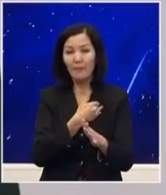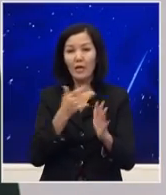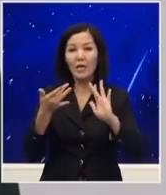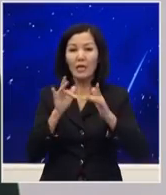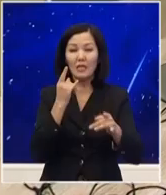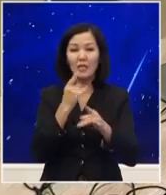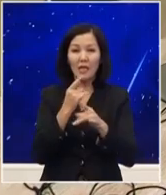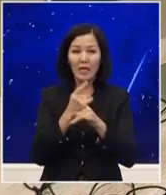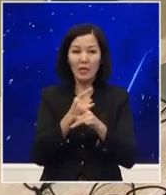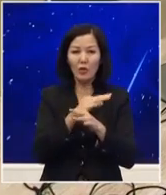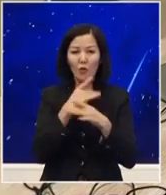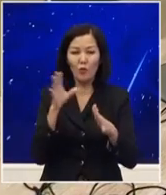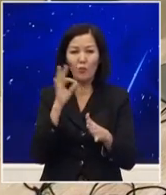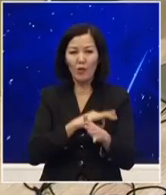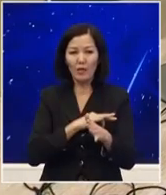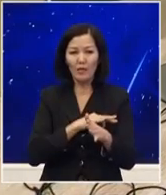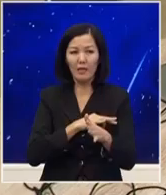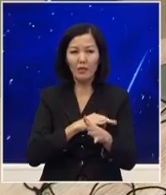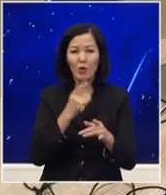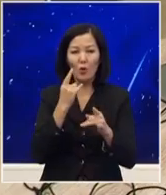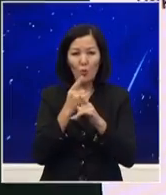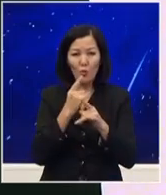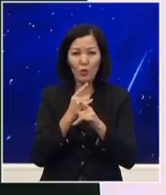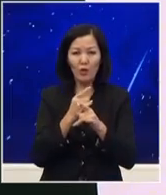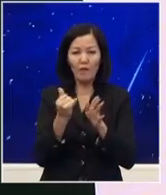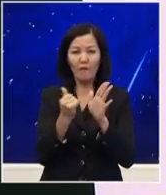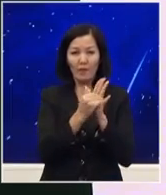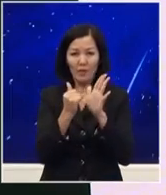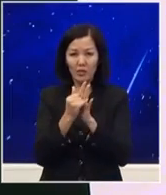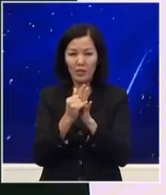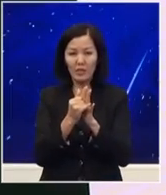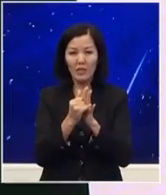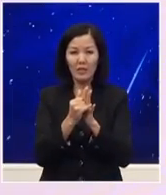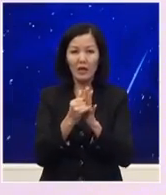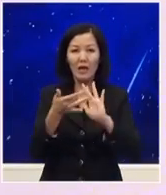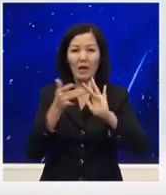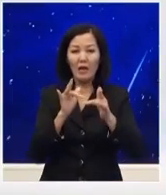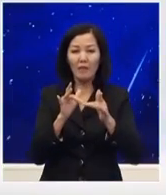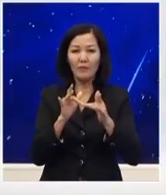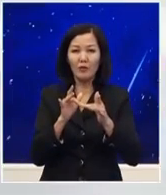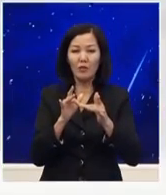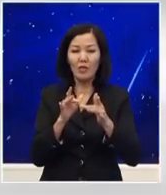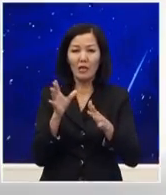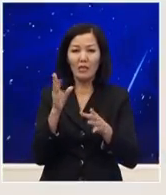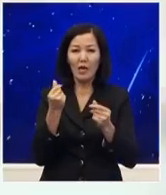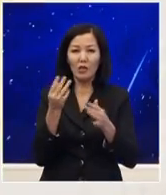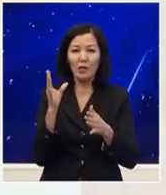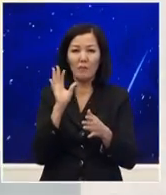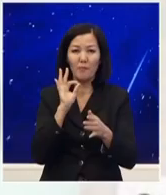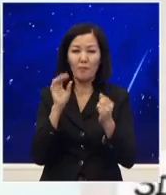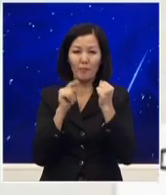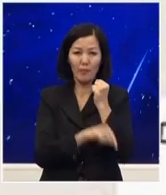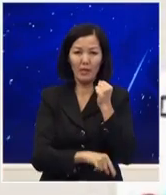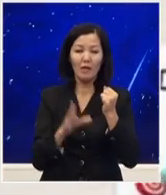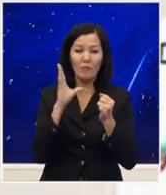алаяқтар халық ең көп пайдаланатын желіде арам ойларын іске асырады. Айлакерлер осылай ғаламторды табыс көзіне айналдырған. Жыл сайын олардың